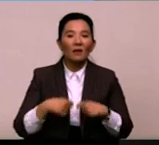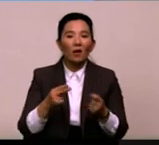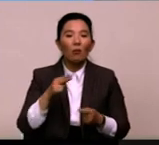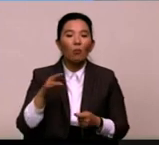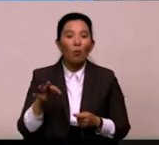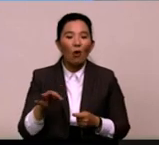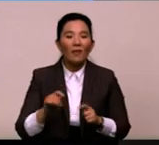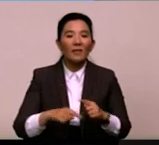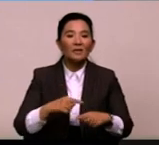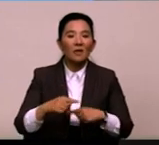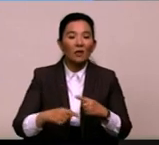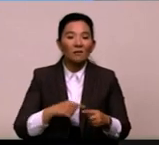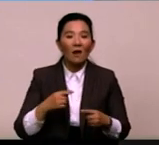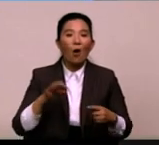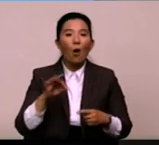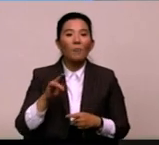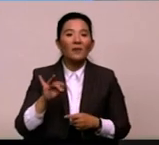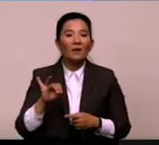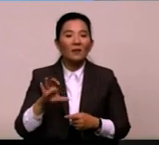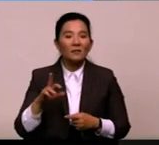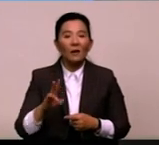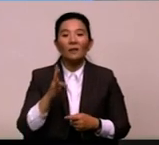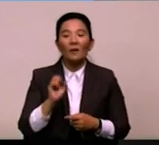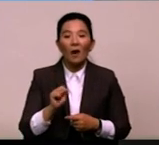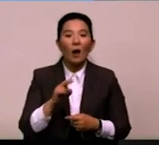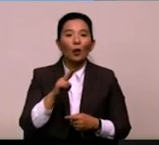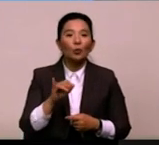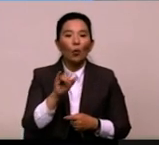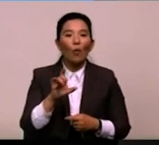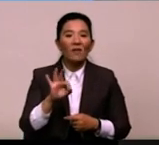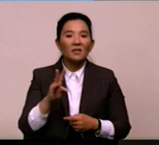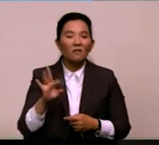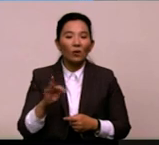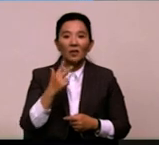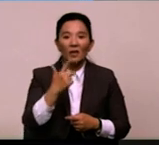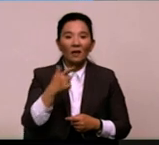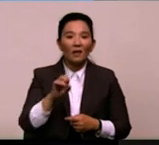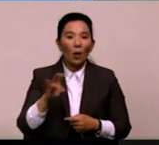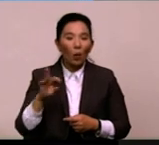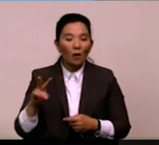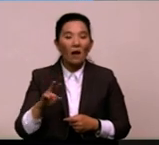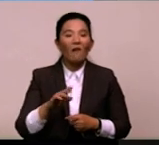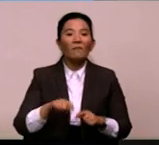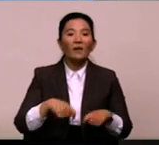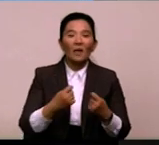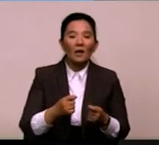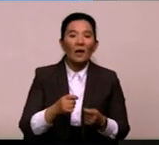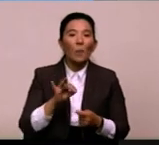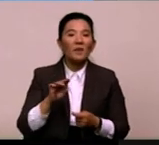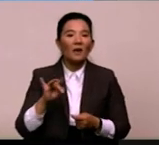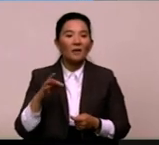по наследству. Опирался на духовенство. Три глагола. Владел, передавал,